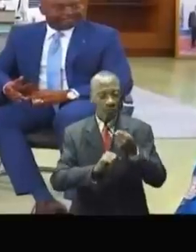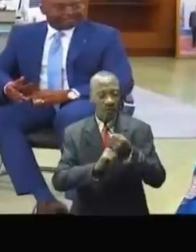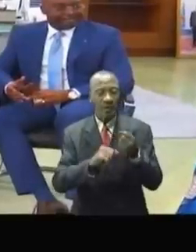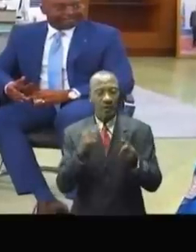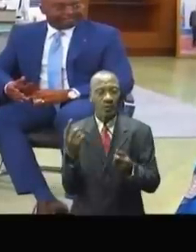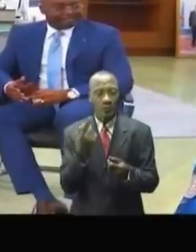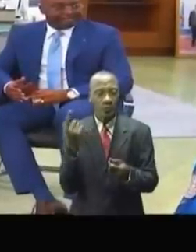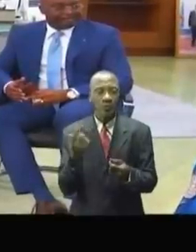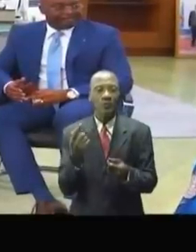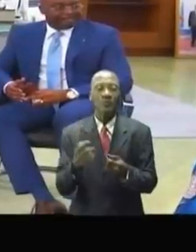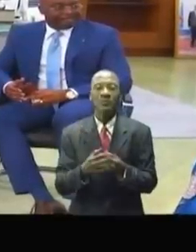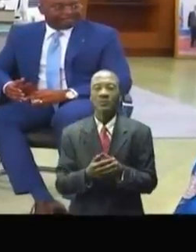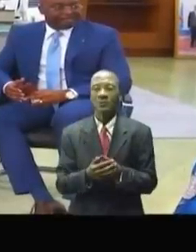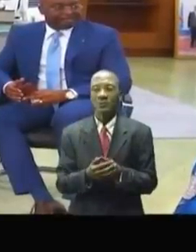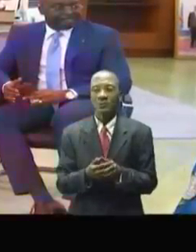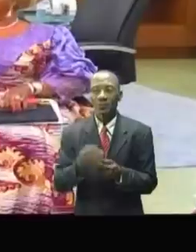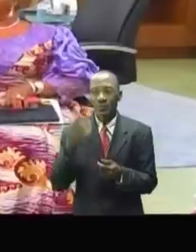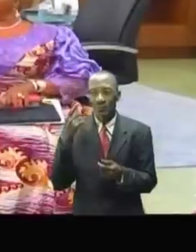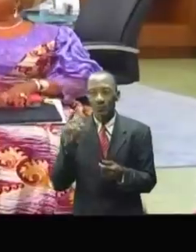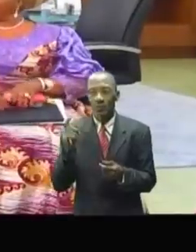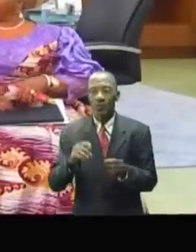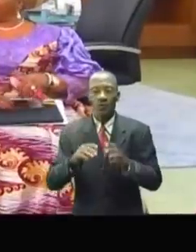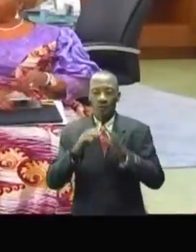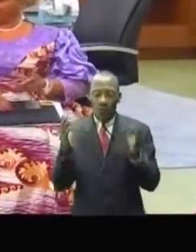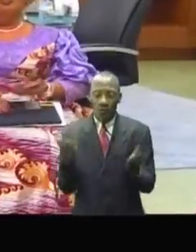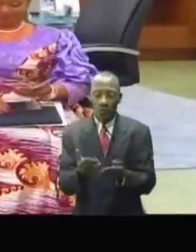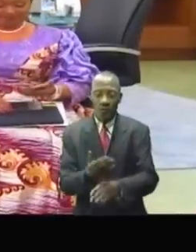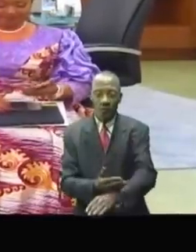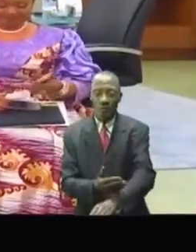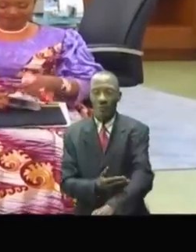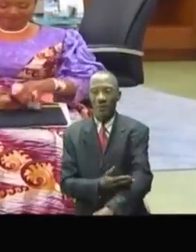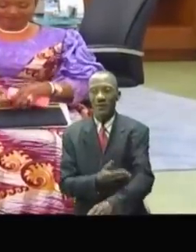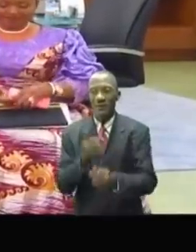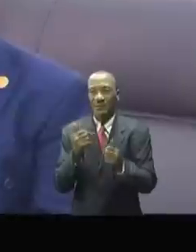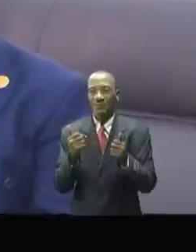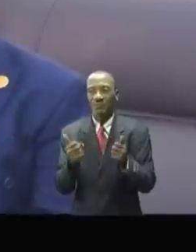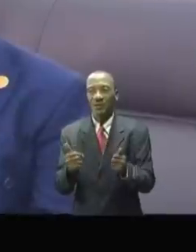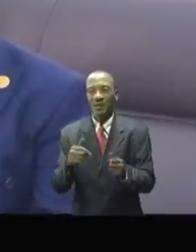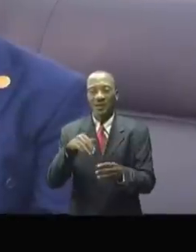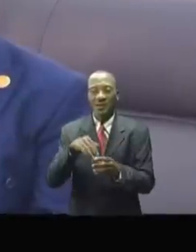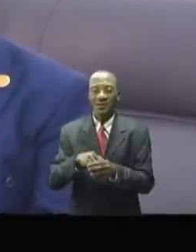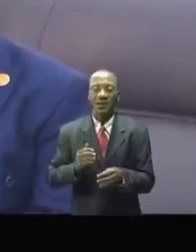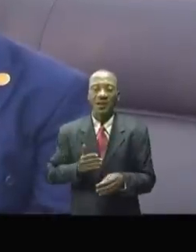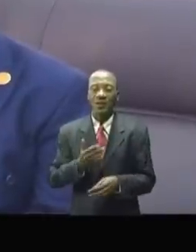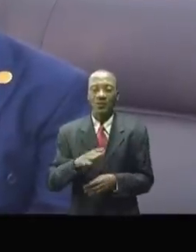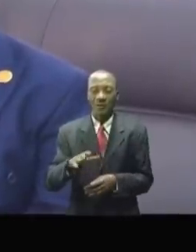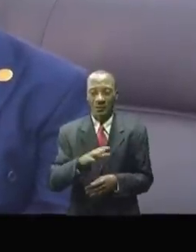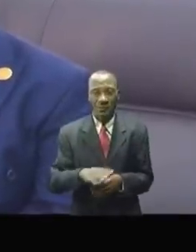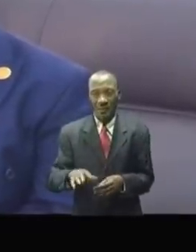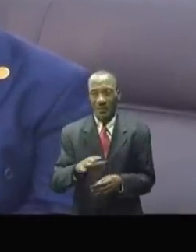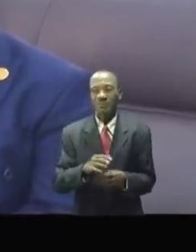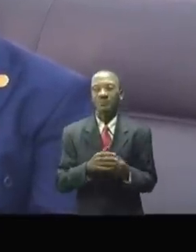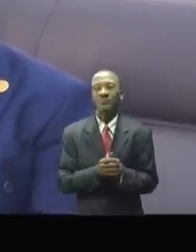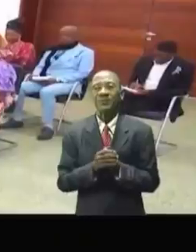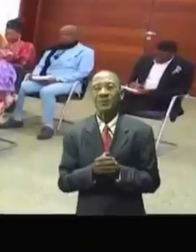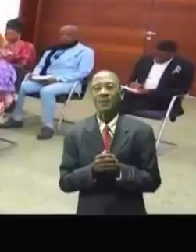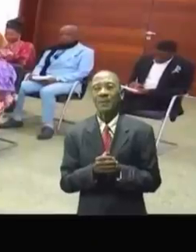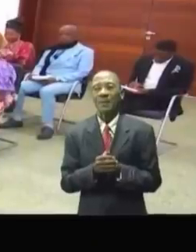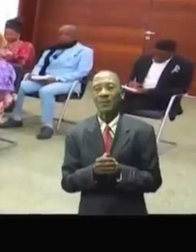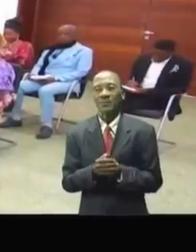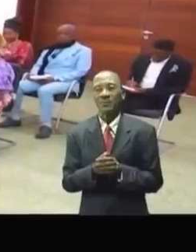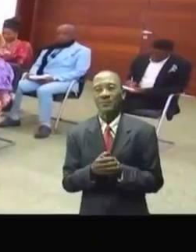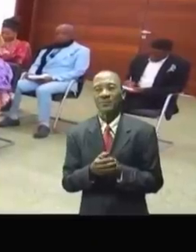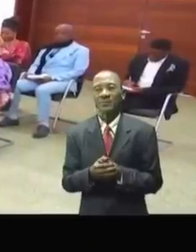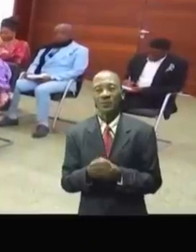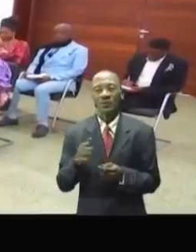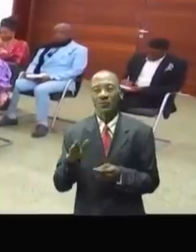qu'il est président d'une institution de la République, mais aussi parce qu'il dirige le plus grand regroupement politique du pays avec plusieurs élus à